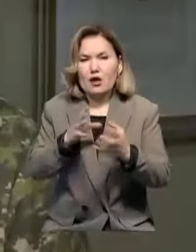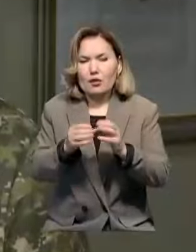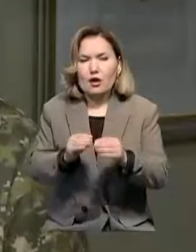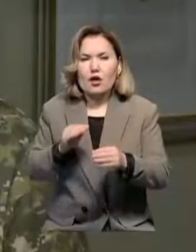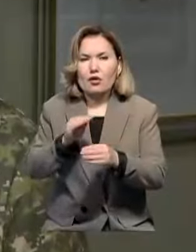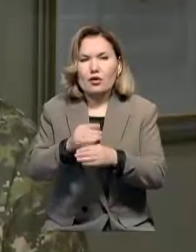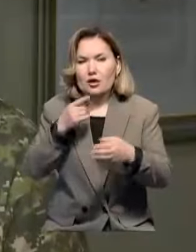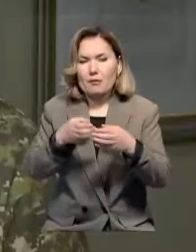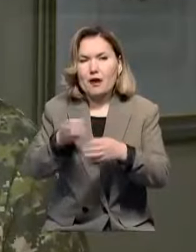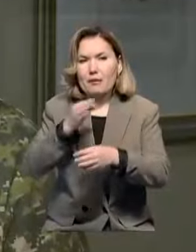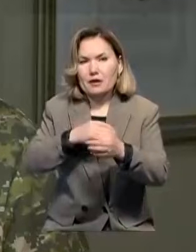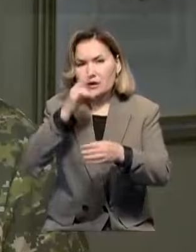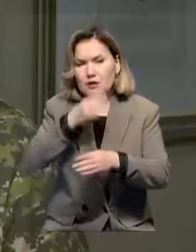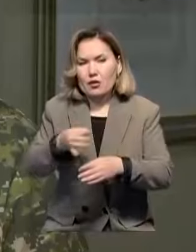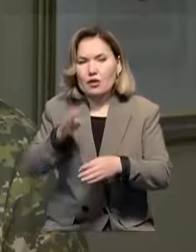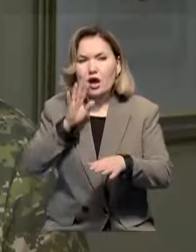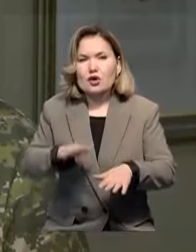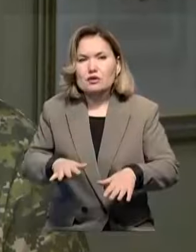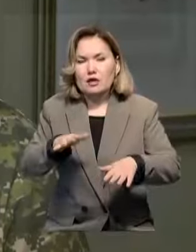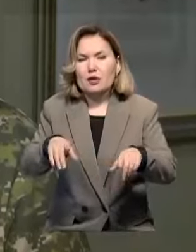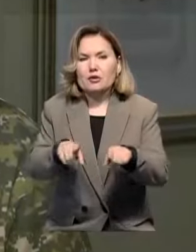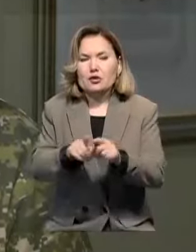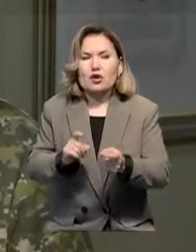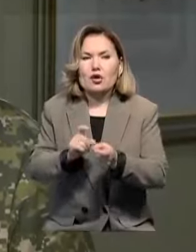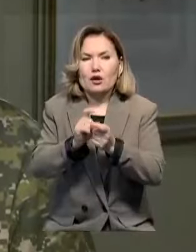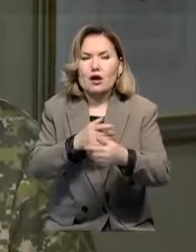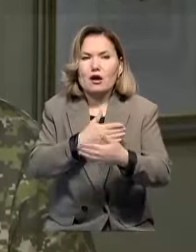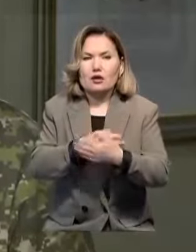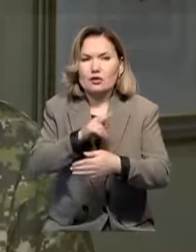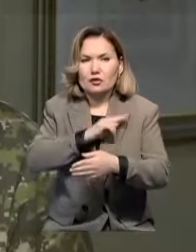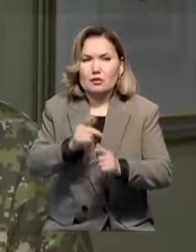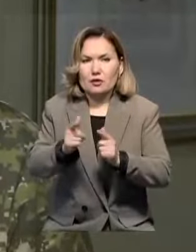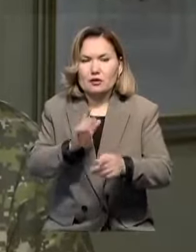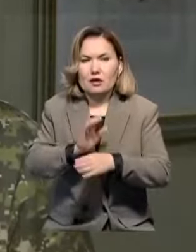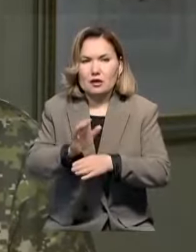Қосымша күштер Батыс Қазақстан облысындағы су тасқынын жою салдарларын жұмылдырылуға жеткізілді.